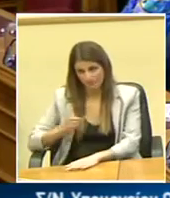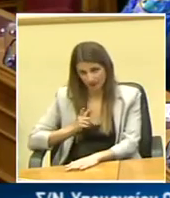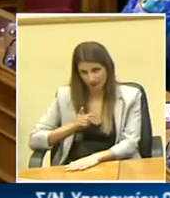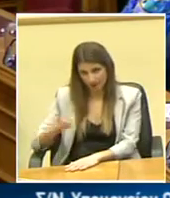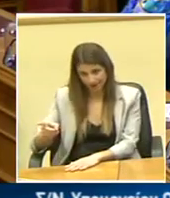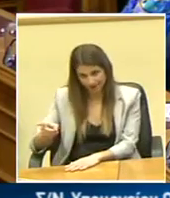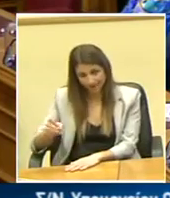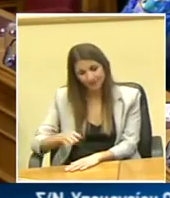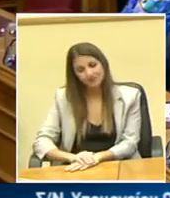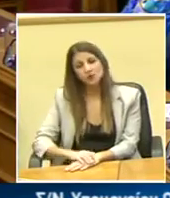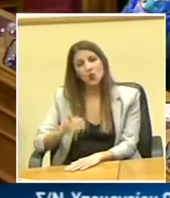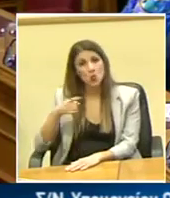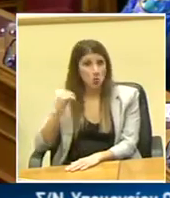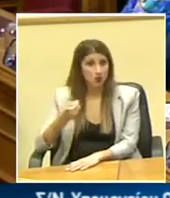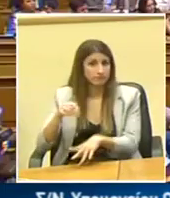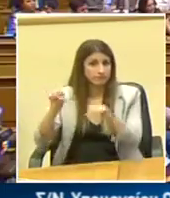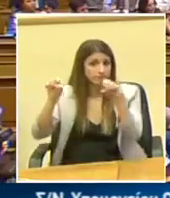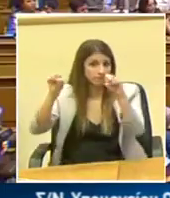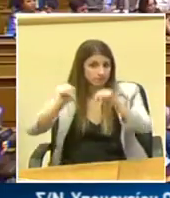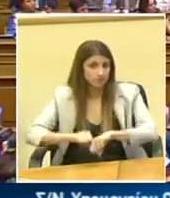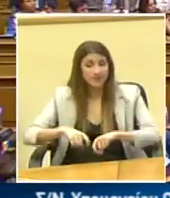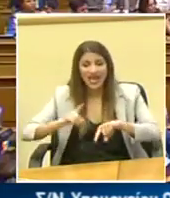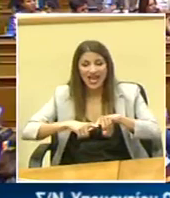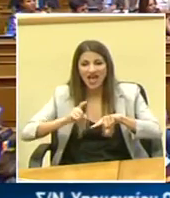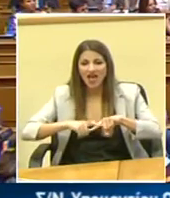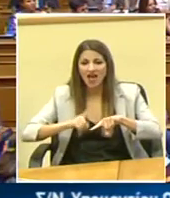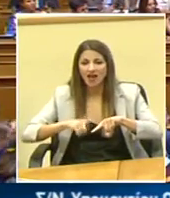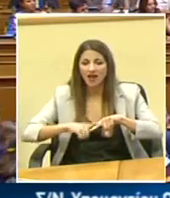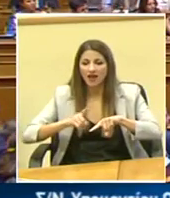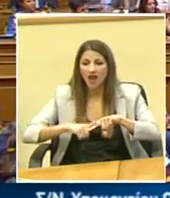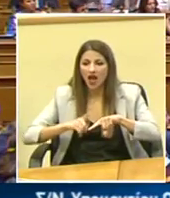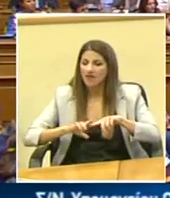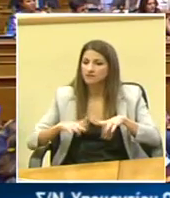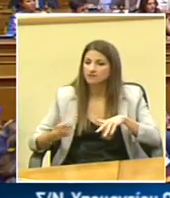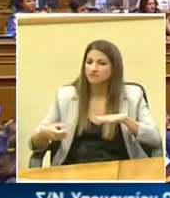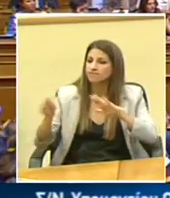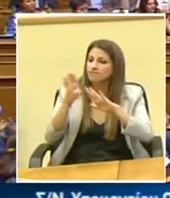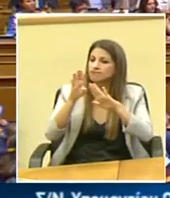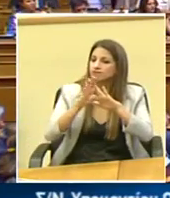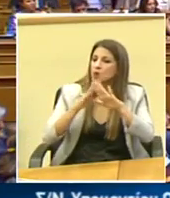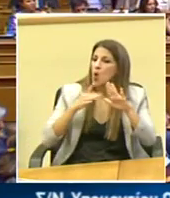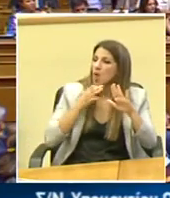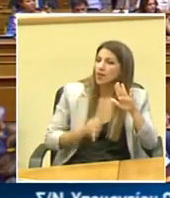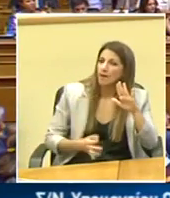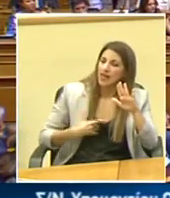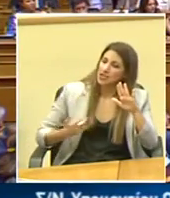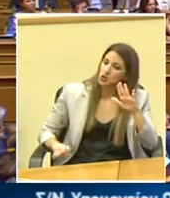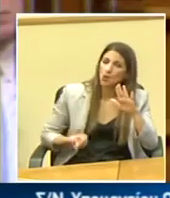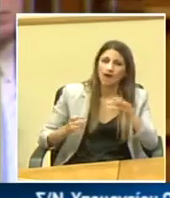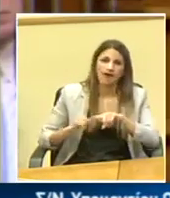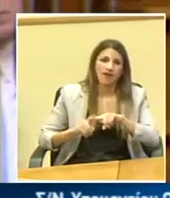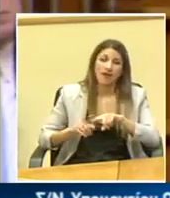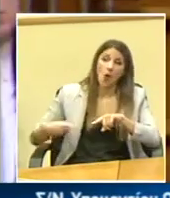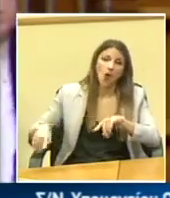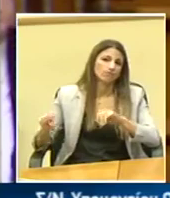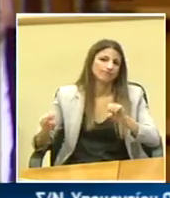Όλες οι πλευρές συμφωνούν ότι η Ελλάδα έχει τηρήσει στο έπακρο τα συμφωνηθέντα. Όλες